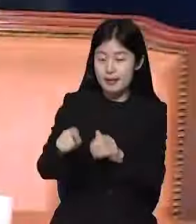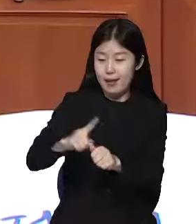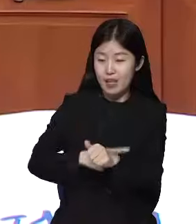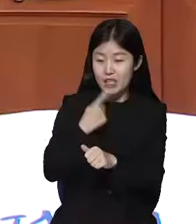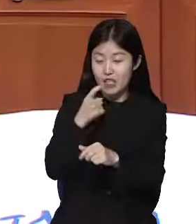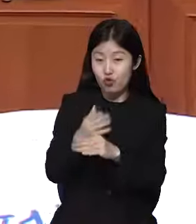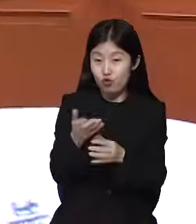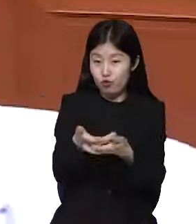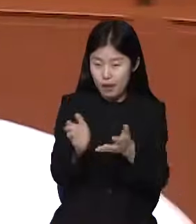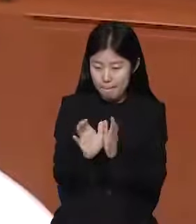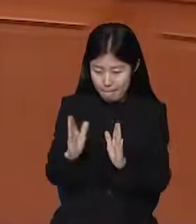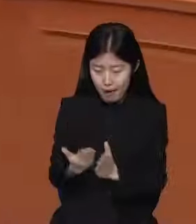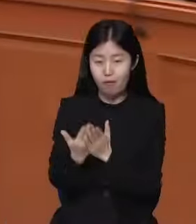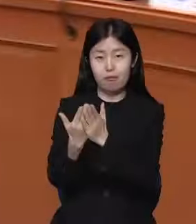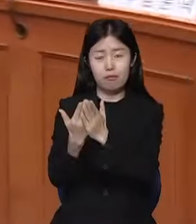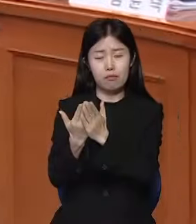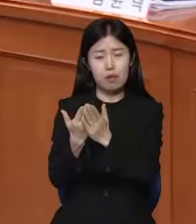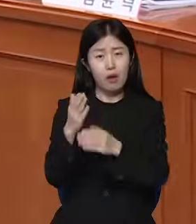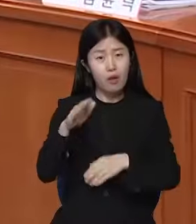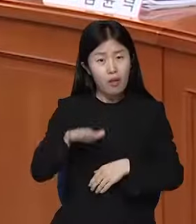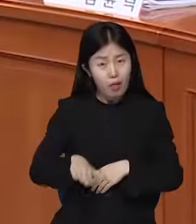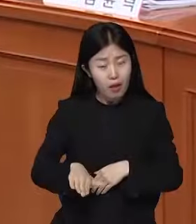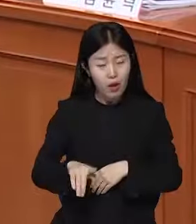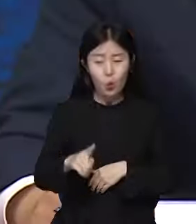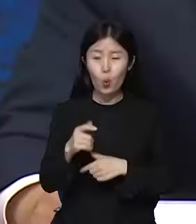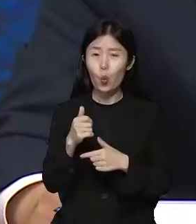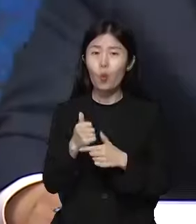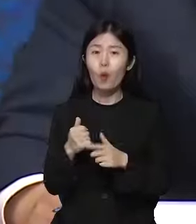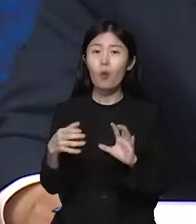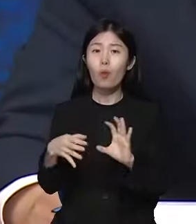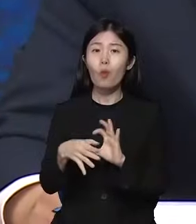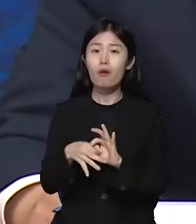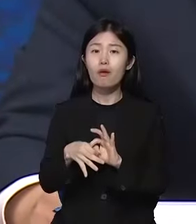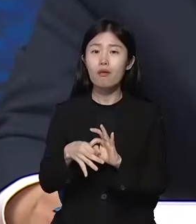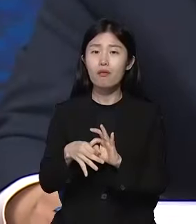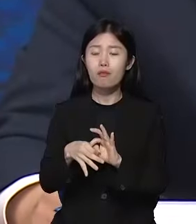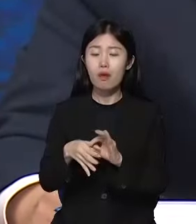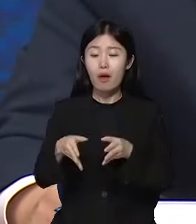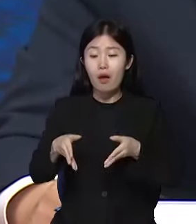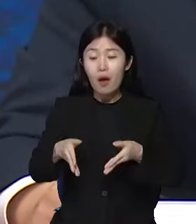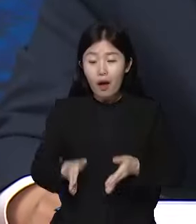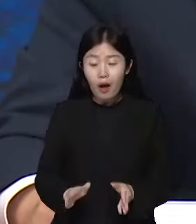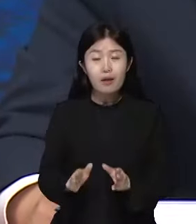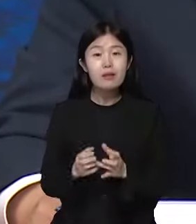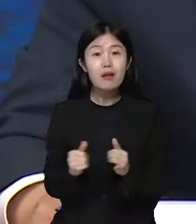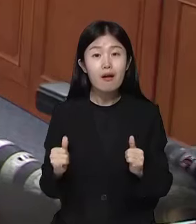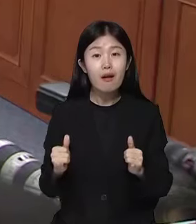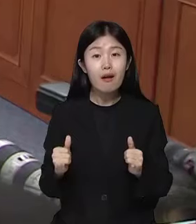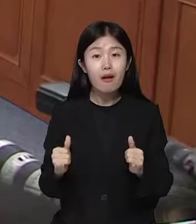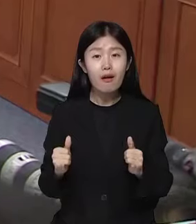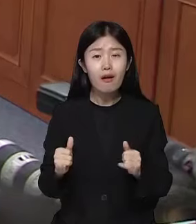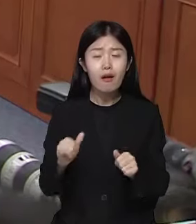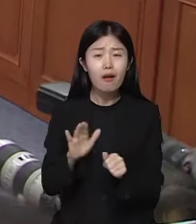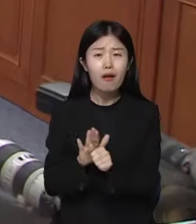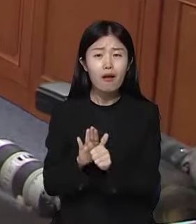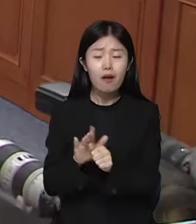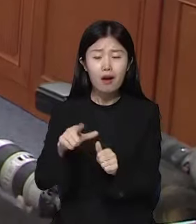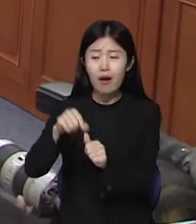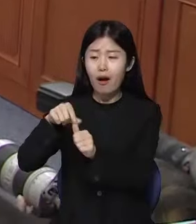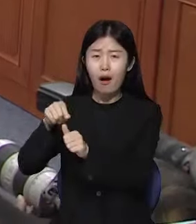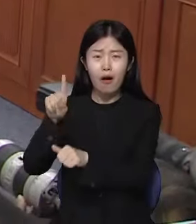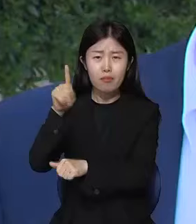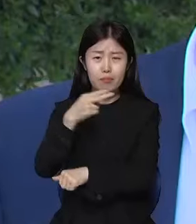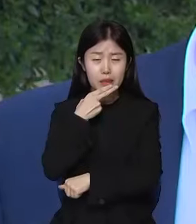체제에서 선출직 최고위원 낙선에 이어 지명직 최고위원의 호남 배려도 장담하기 어려운 상황입니다.